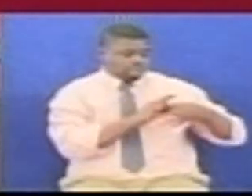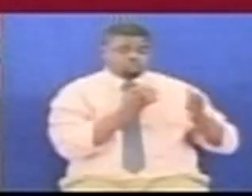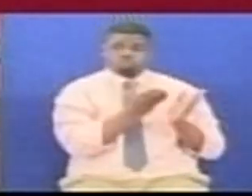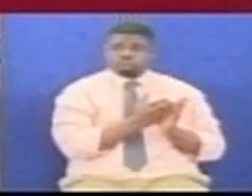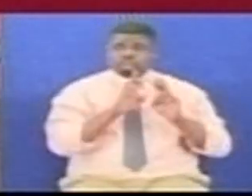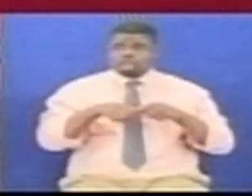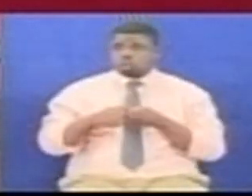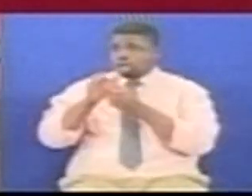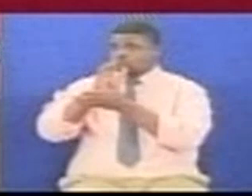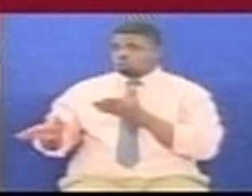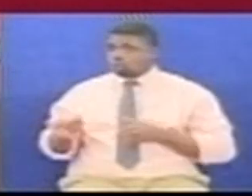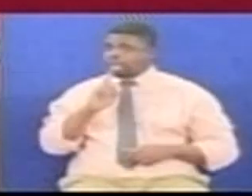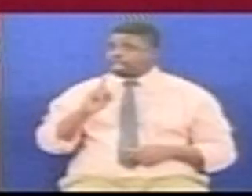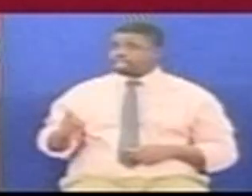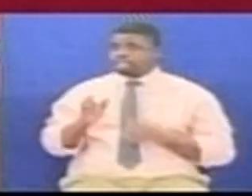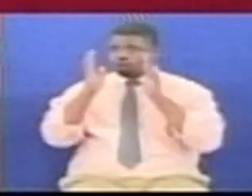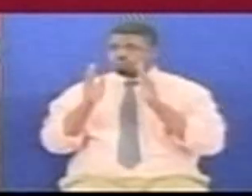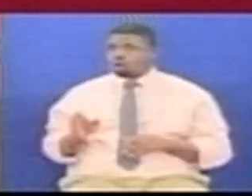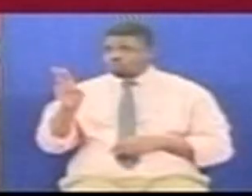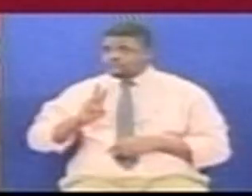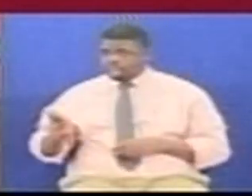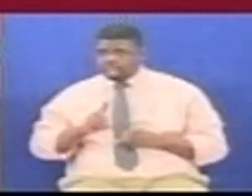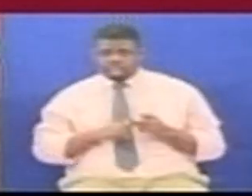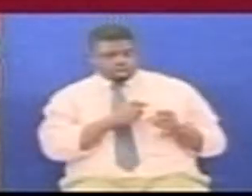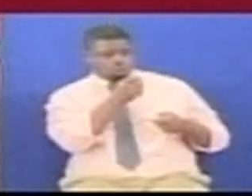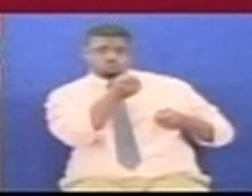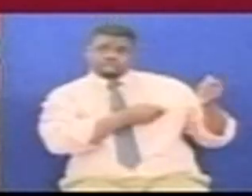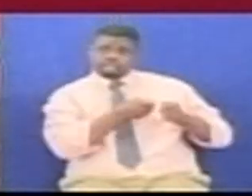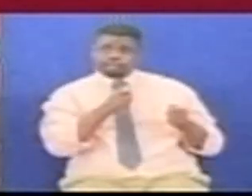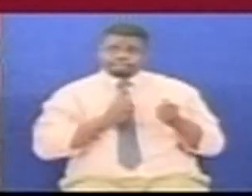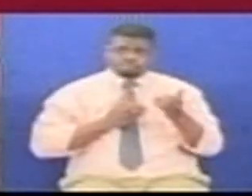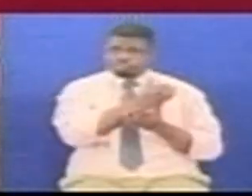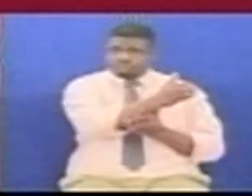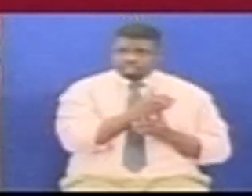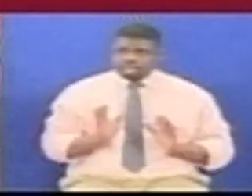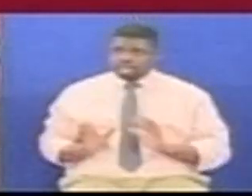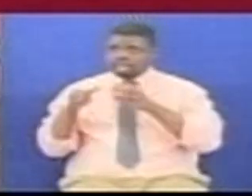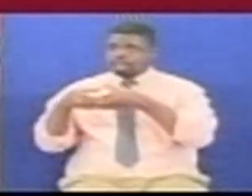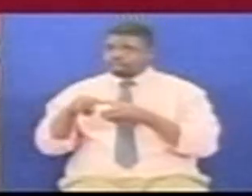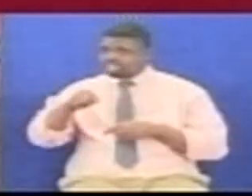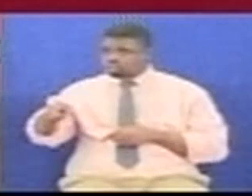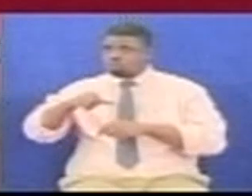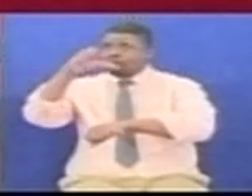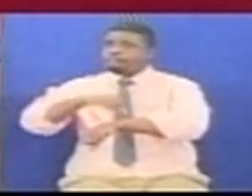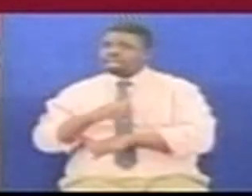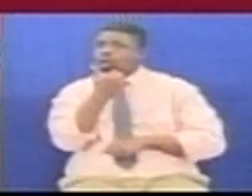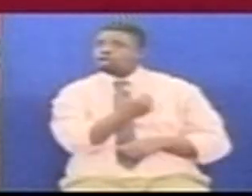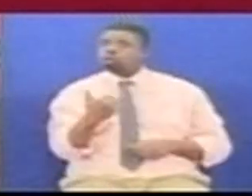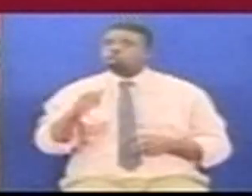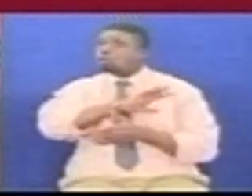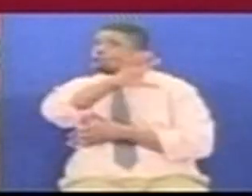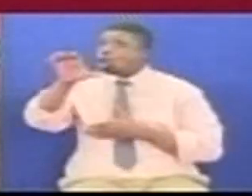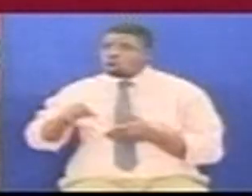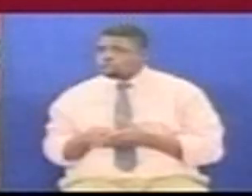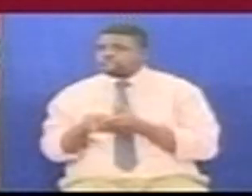wilaya na wakurugenzi wa halmashauri chini ya usimamizi wa mkuu wa mikoa kupitia kamati za ulinzi na usalama kuwakamata watoto wote ambao baada ya kwenda shuleni huzagaa